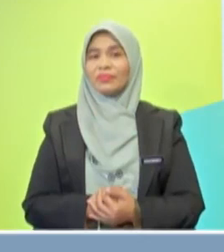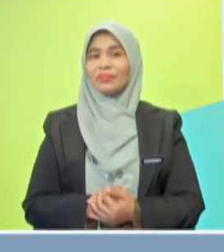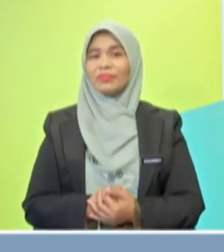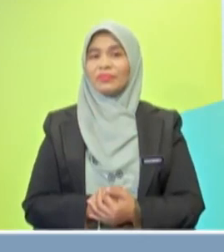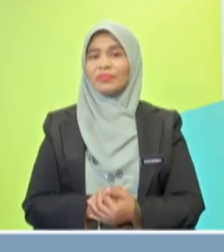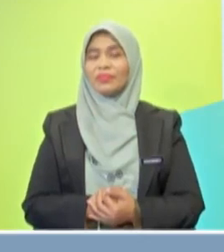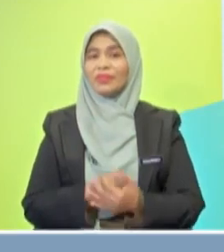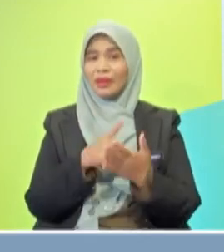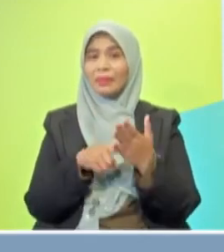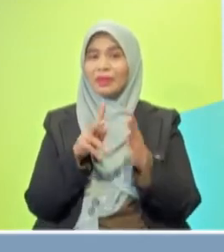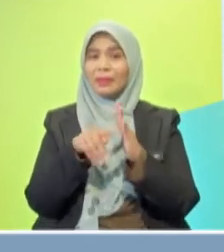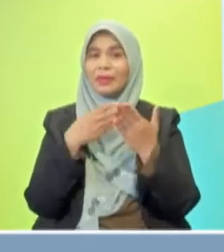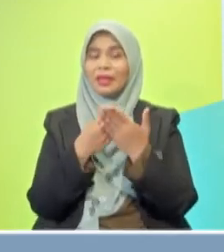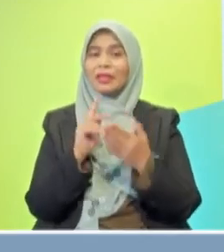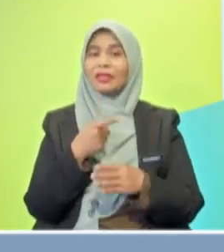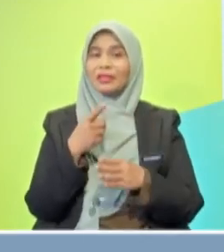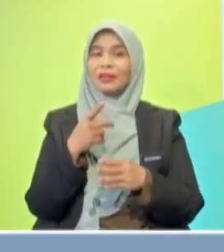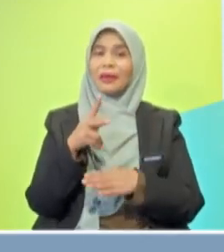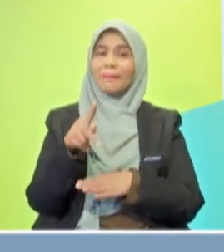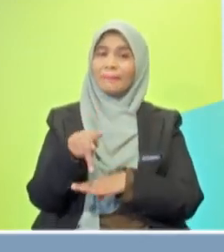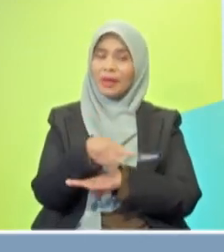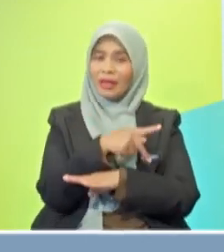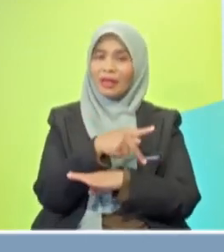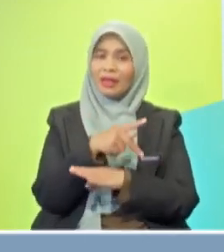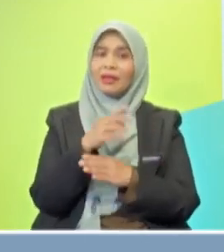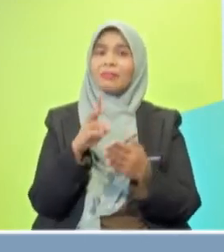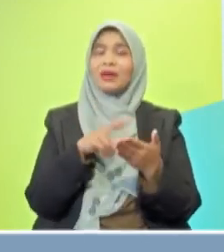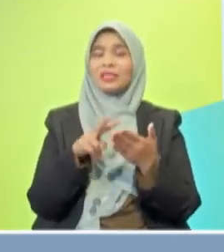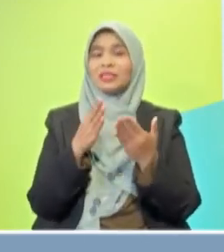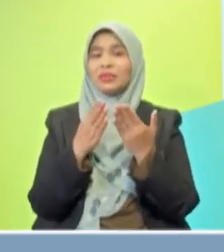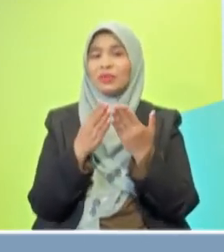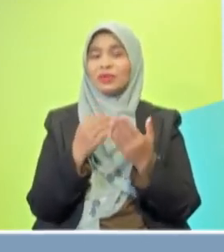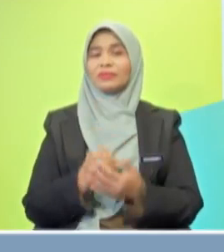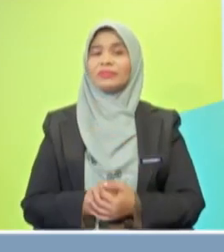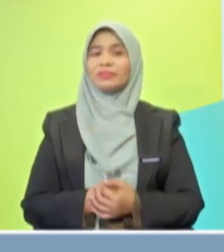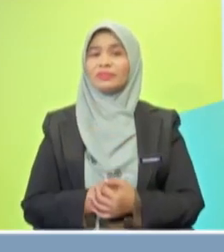hikmah kita memakai pakaian membaca doa. Membaca doa ini.